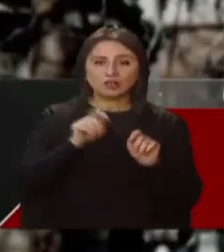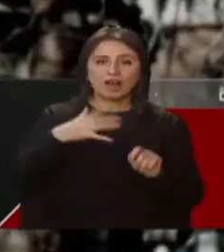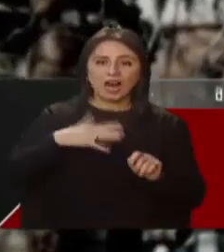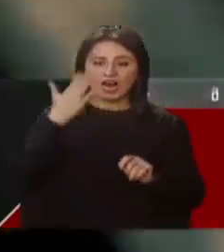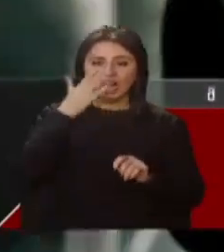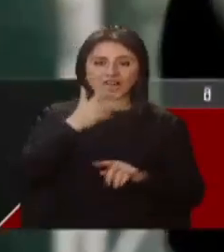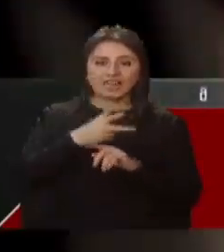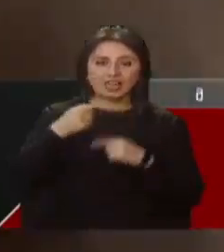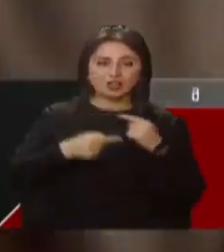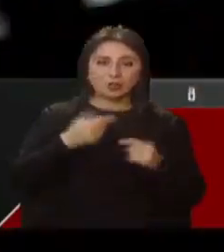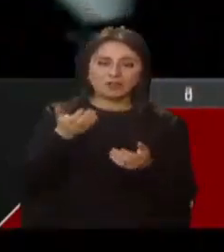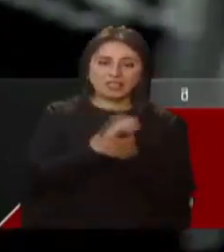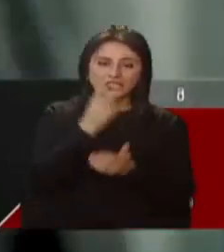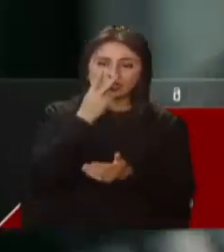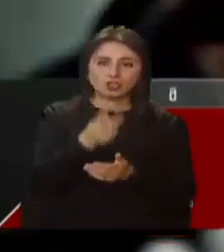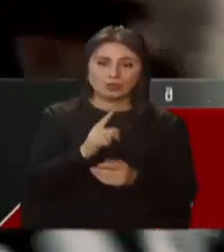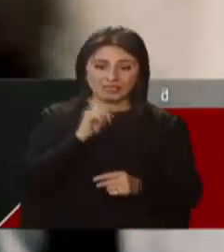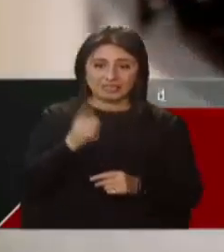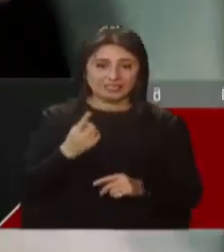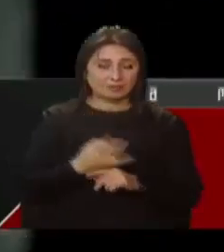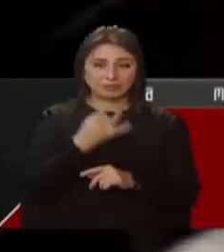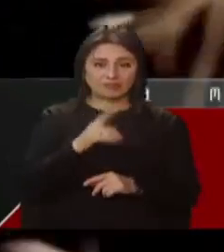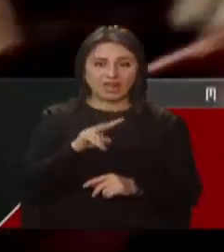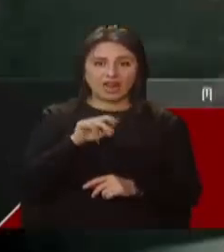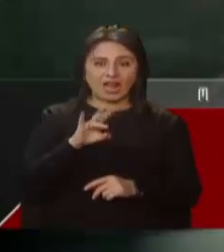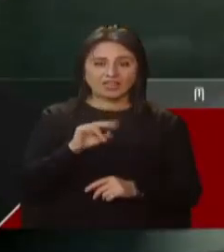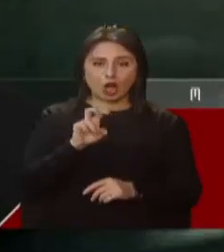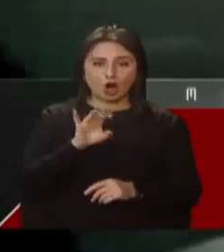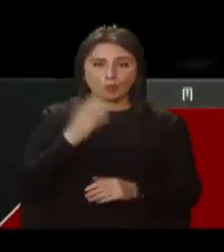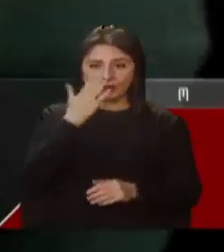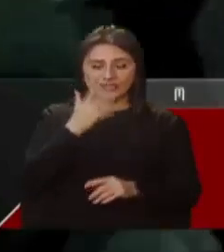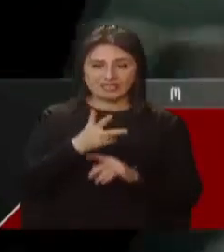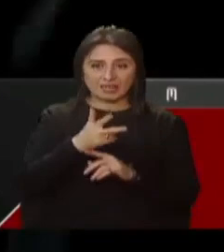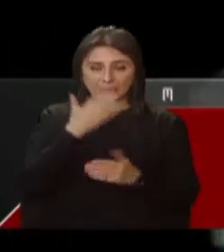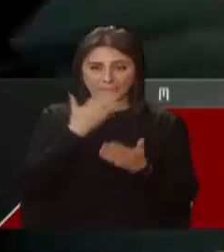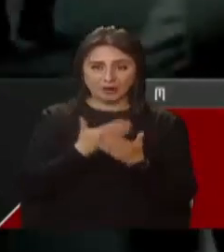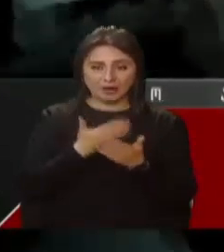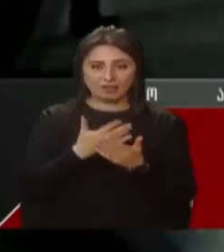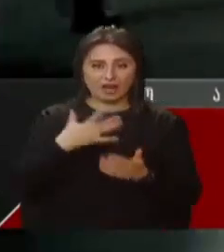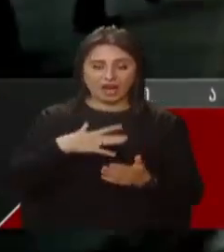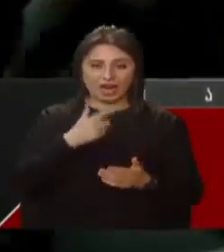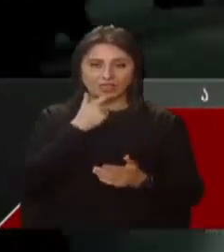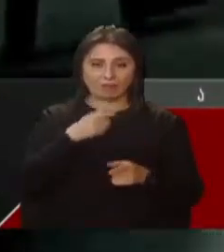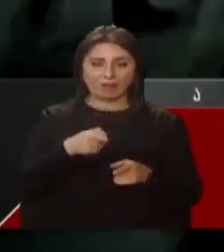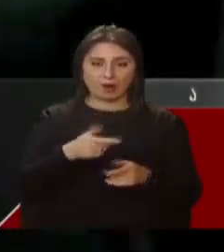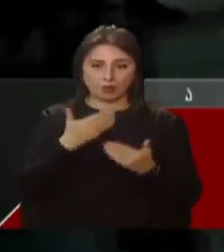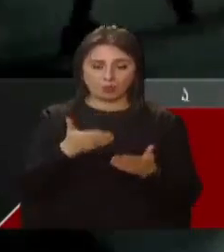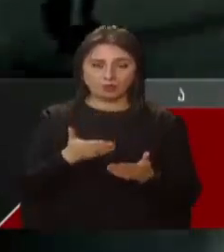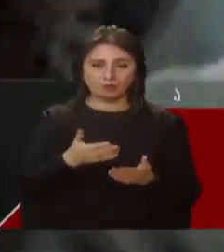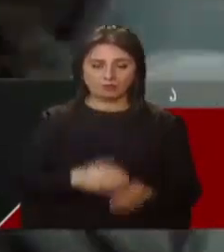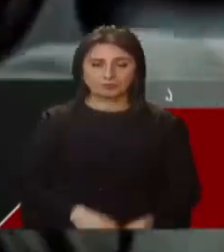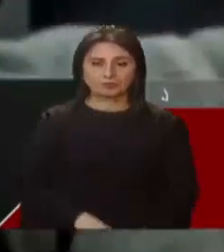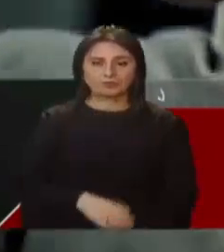ქართულ კინომემკვიდრეობას ეცნობოდა. წელს კი პირველად ლანა ღოღობერიძის ფილმების რეტროსპექტივა ქართველი მაყურებლისთვისაც